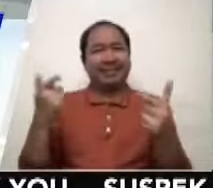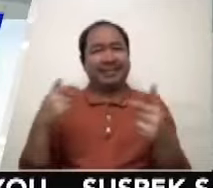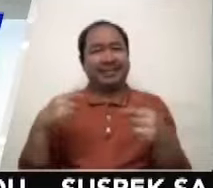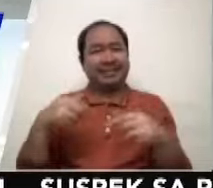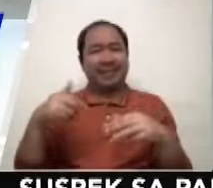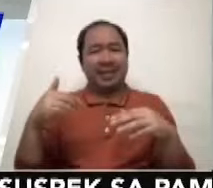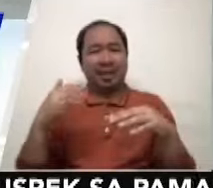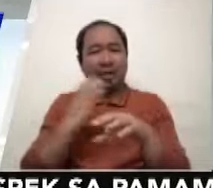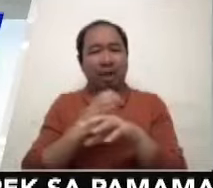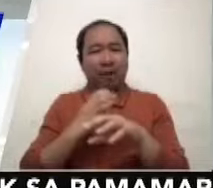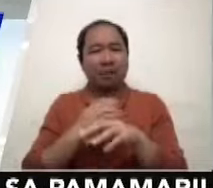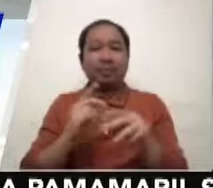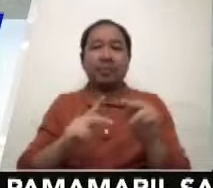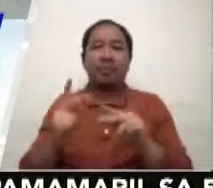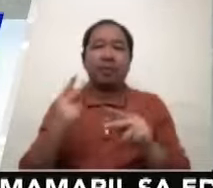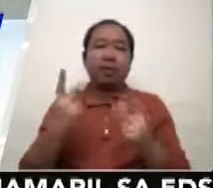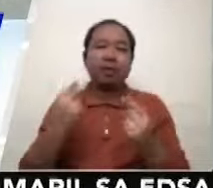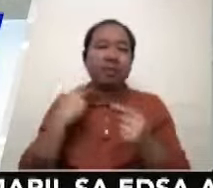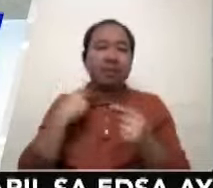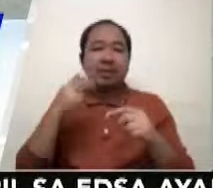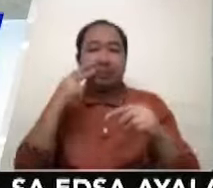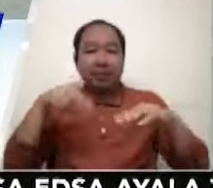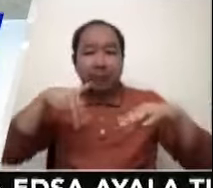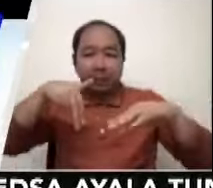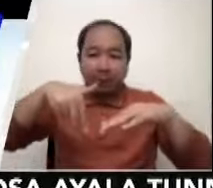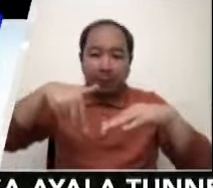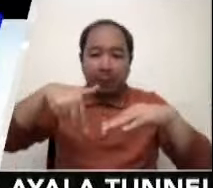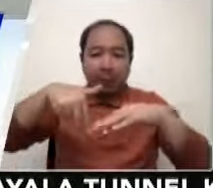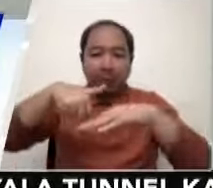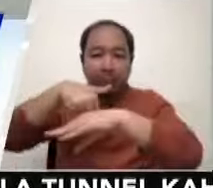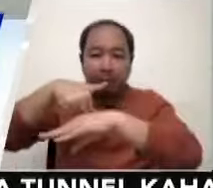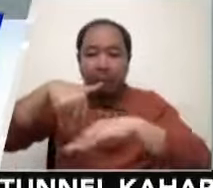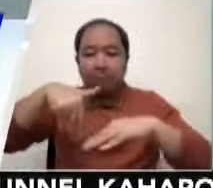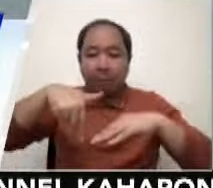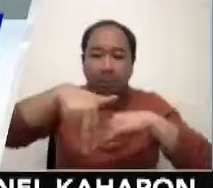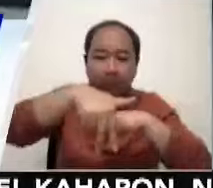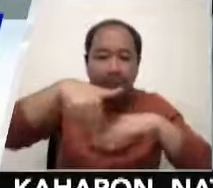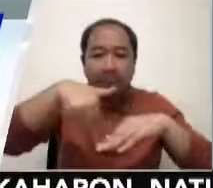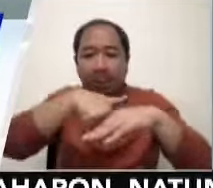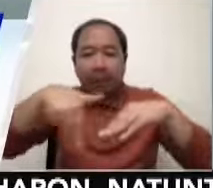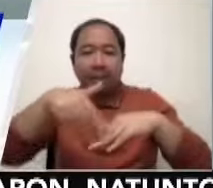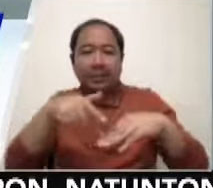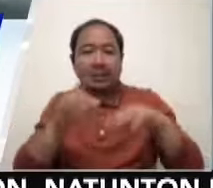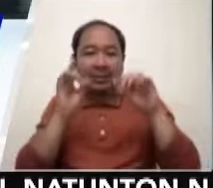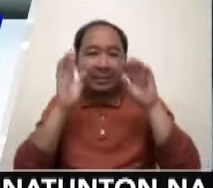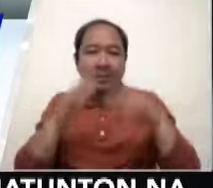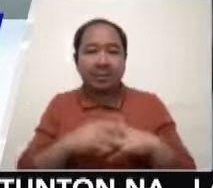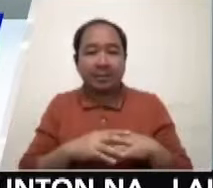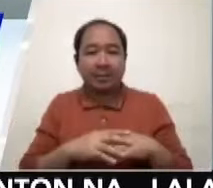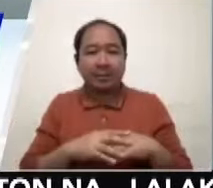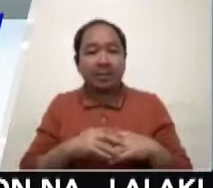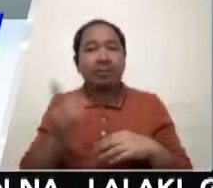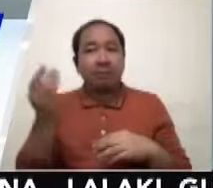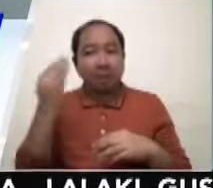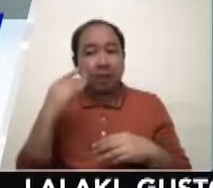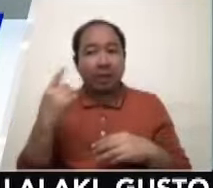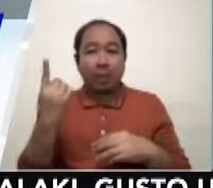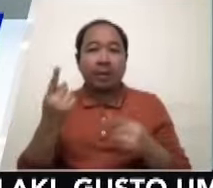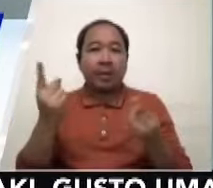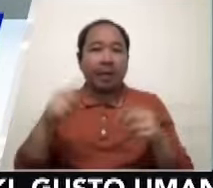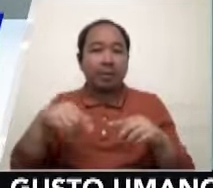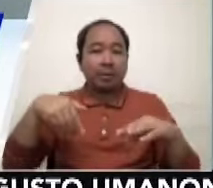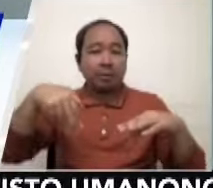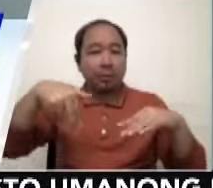magawa kundi makipagpatintero sa mga sasakyan. May nabalitaan lang po ako na bangga, napasok din po.